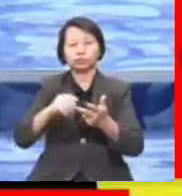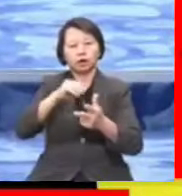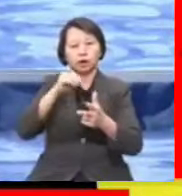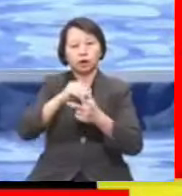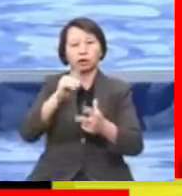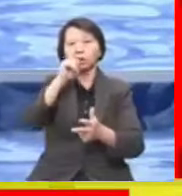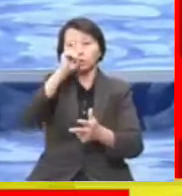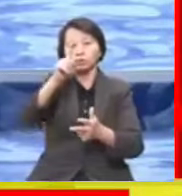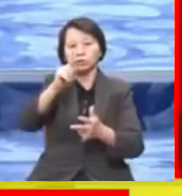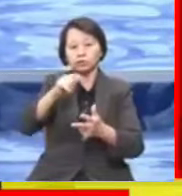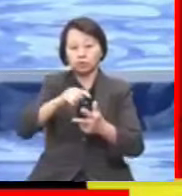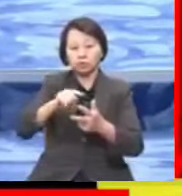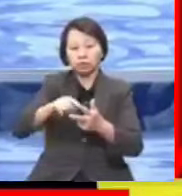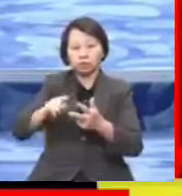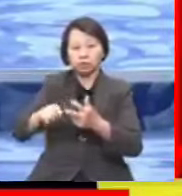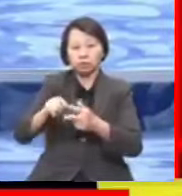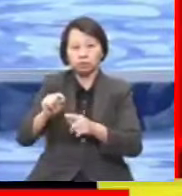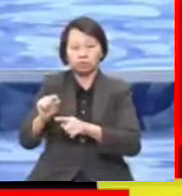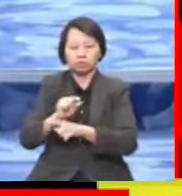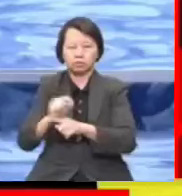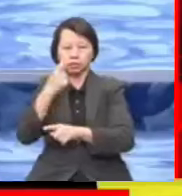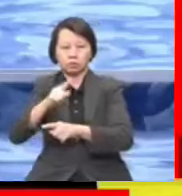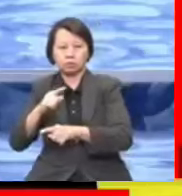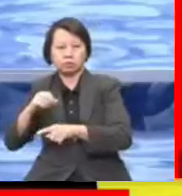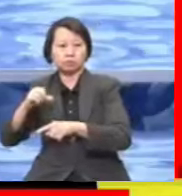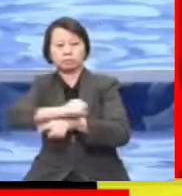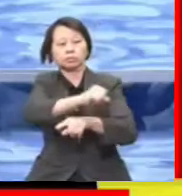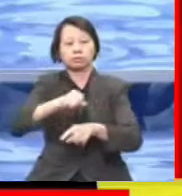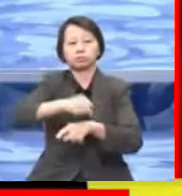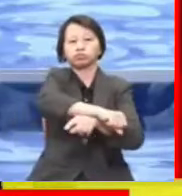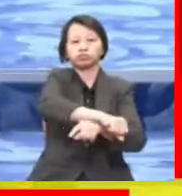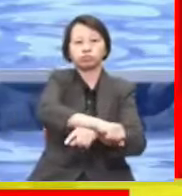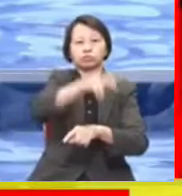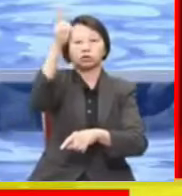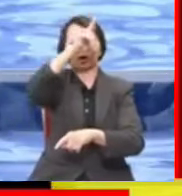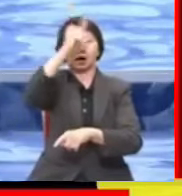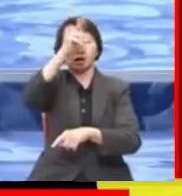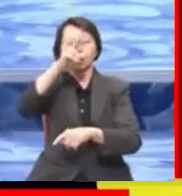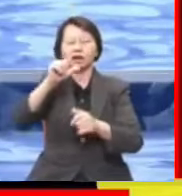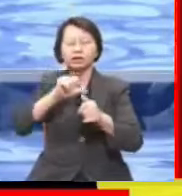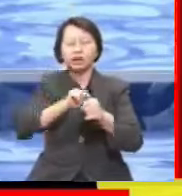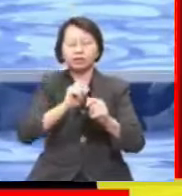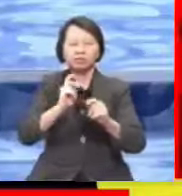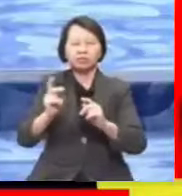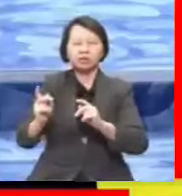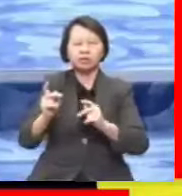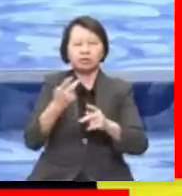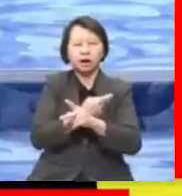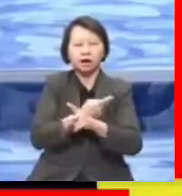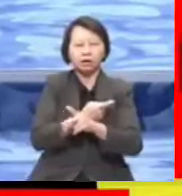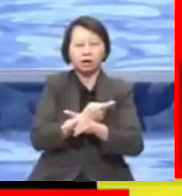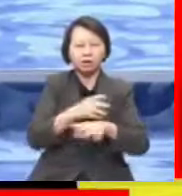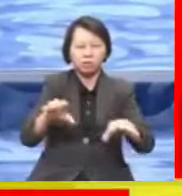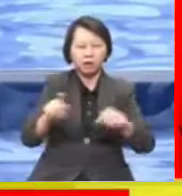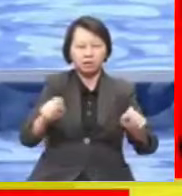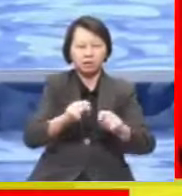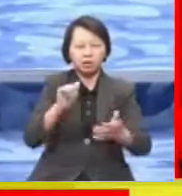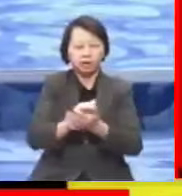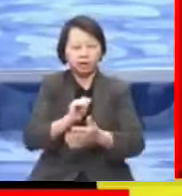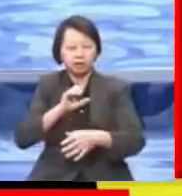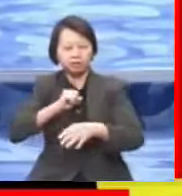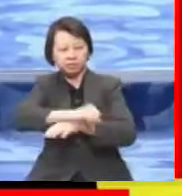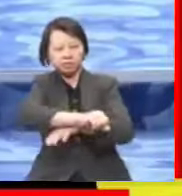akan tentu diperalatkan untuk menyerang tindakan kita jadi setiap kali ambil tindakan semuanya dikatakan itu tindakan